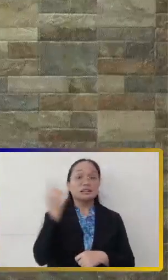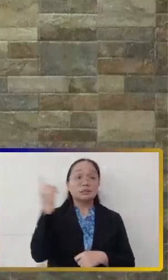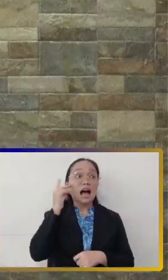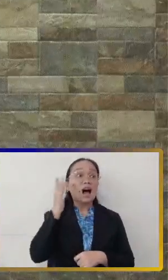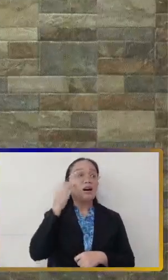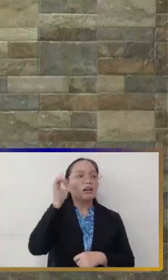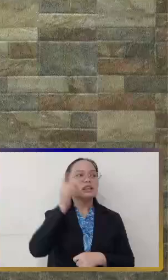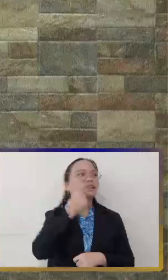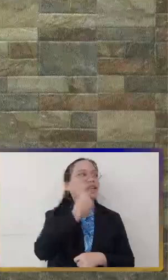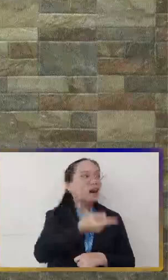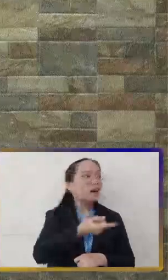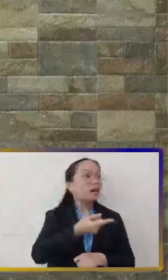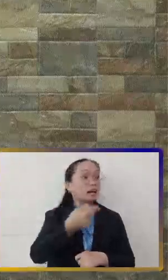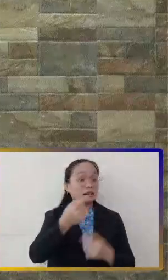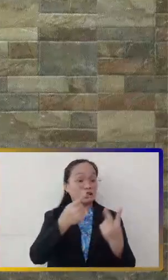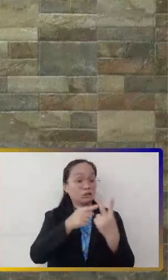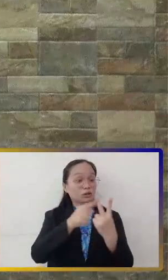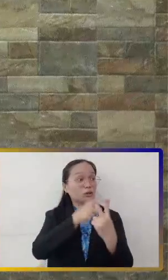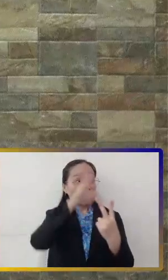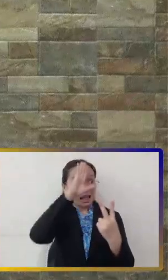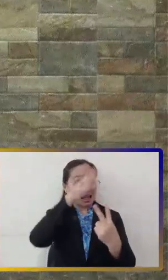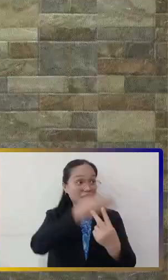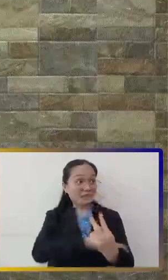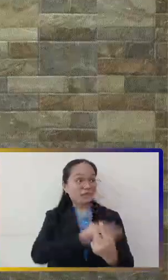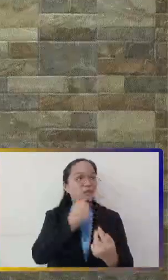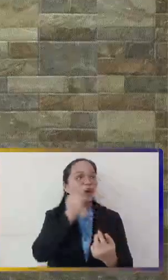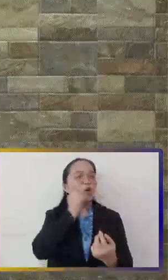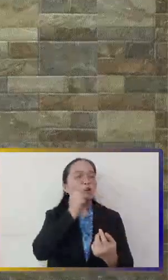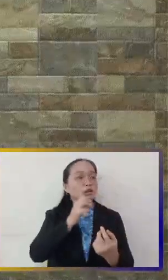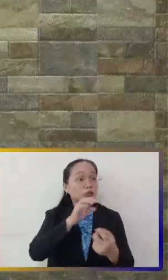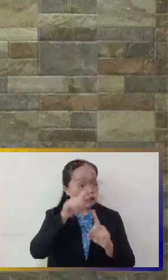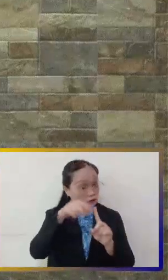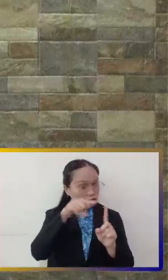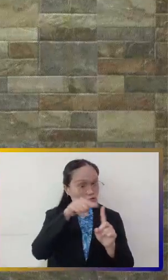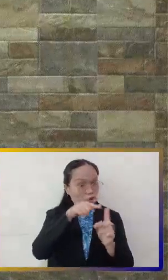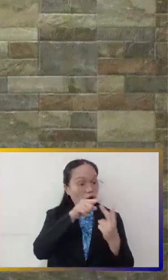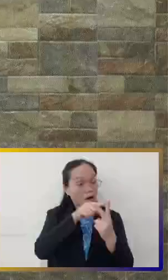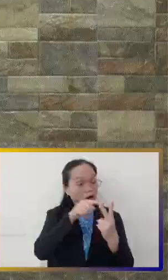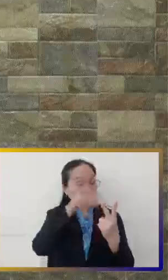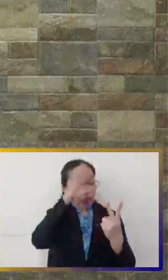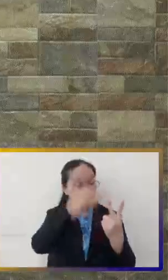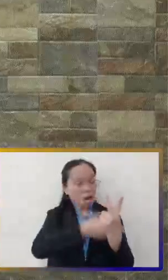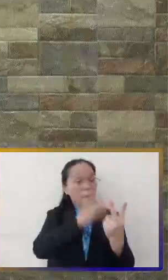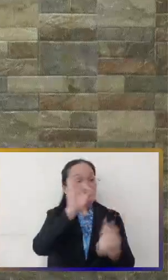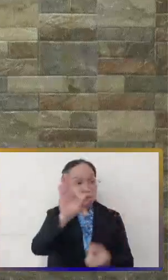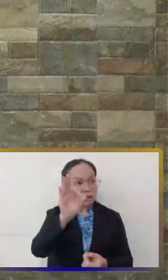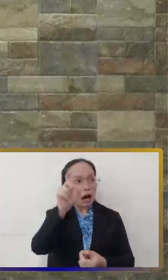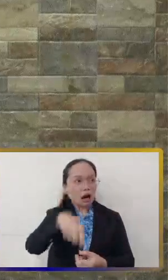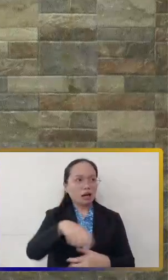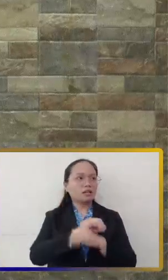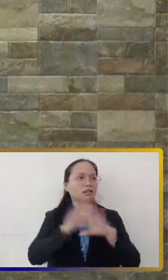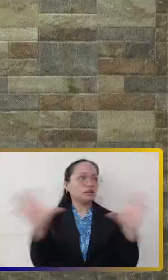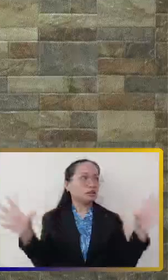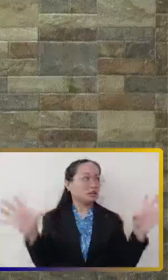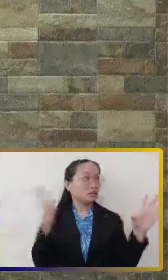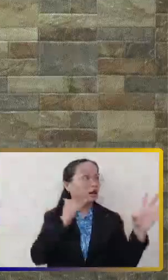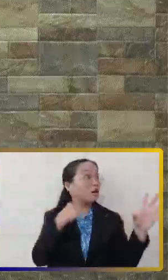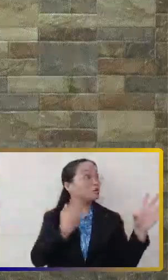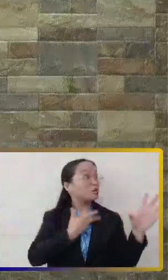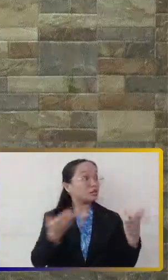want every time you preach, I want it clear. Okay? At dito po, hindi po tayo